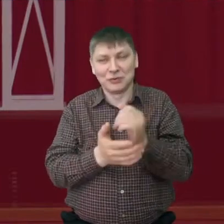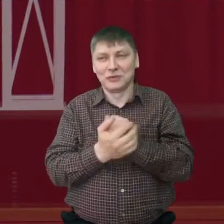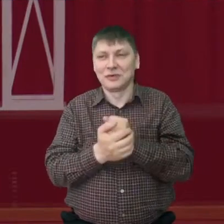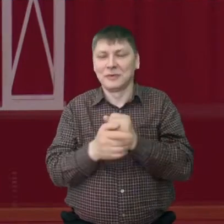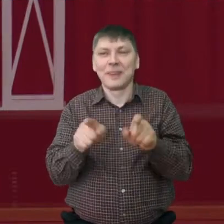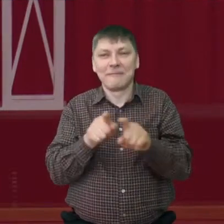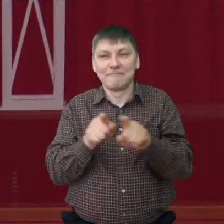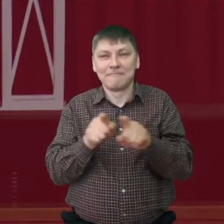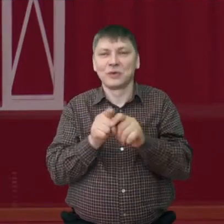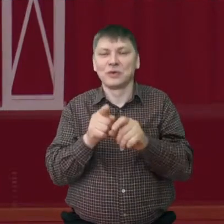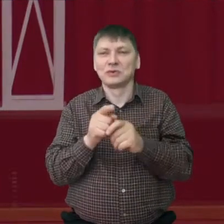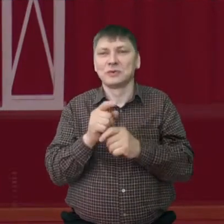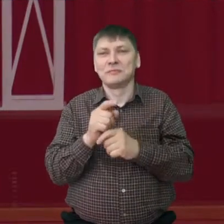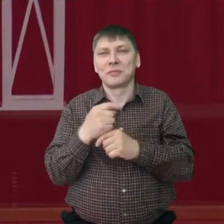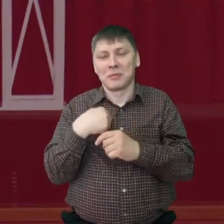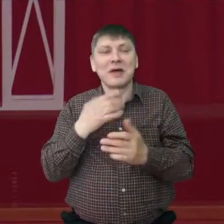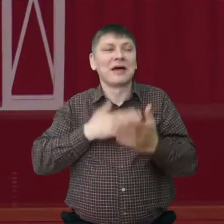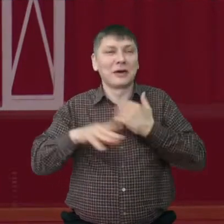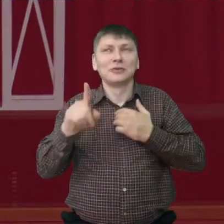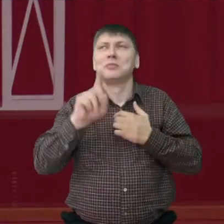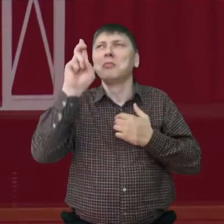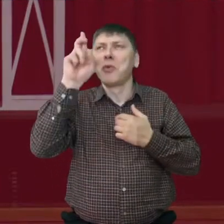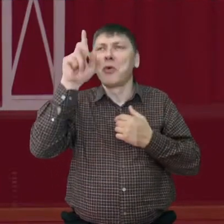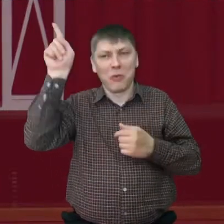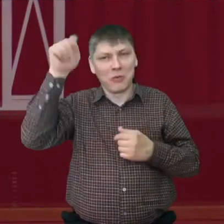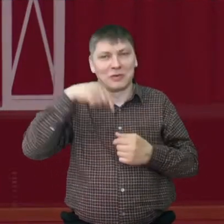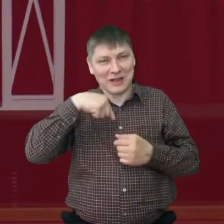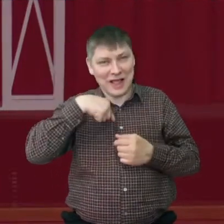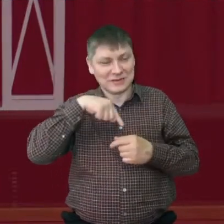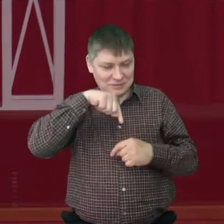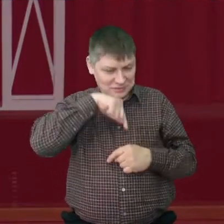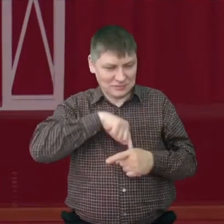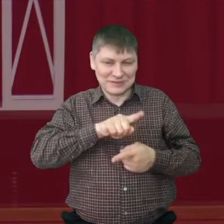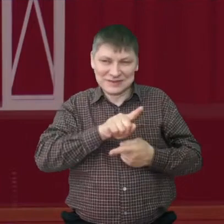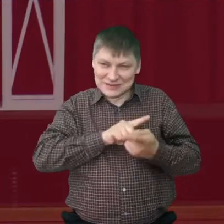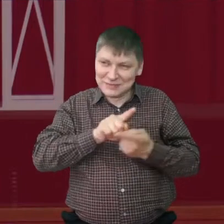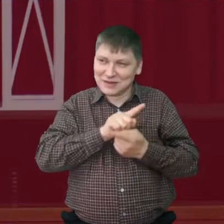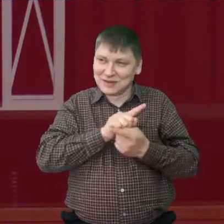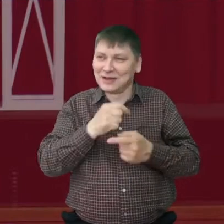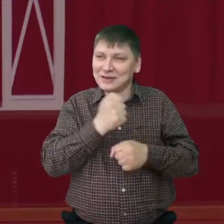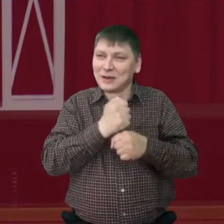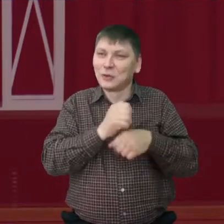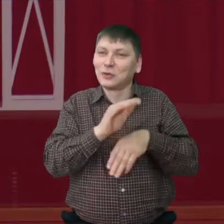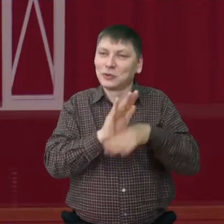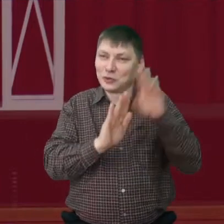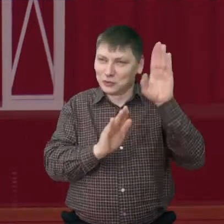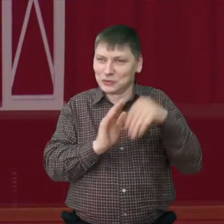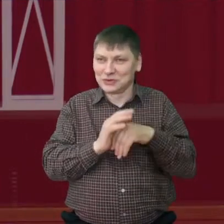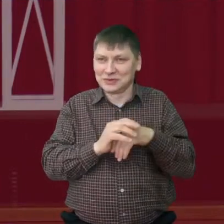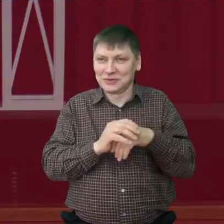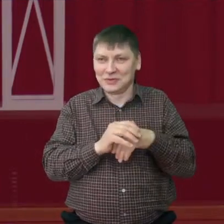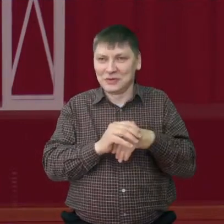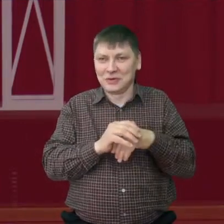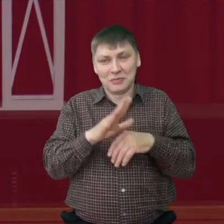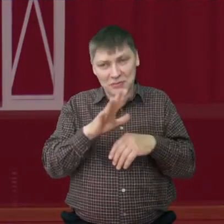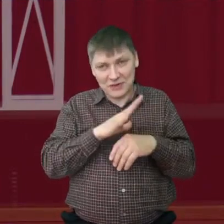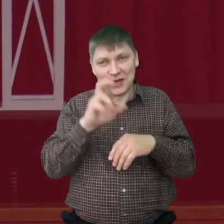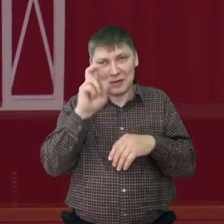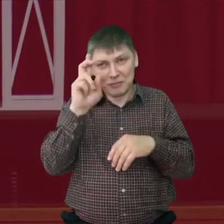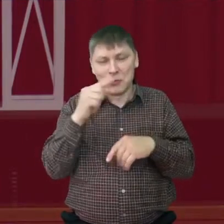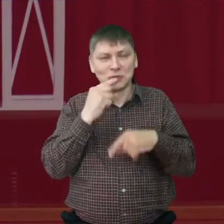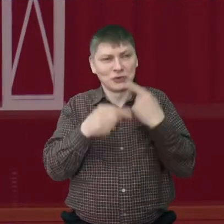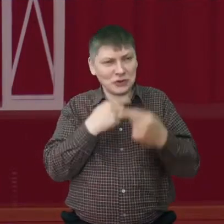радуемся в том числе и тому, что Бог работает над нами, делая нас лучше и совершеннее. В том числе иногда проводя нас через трудности